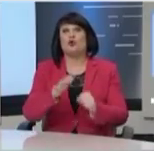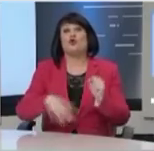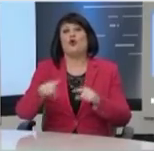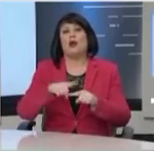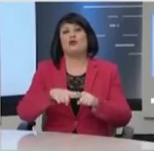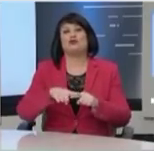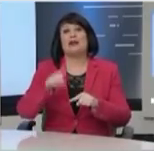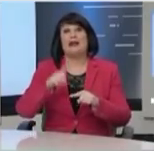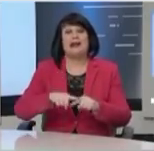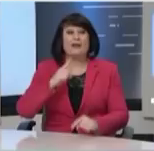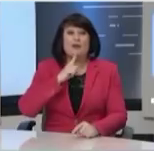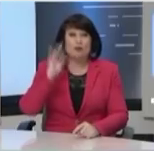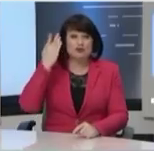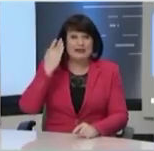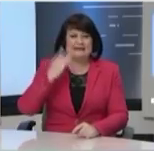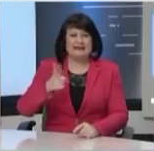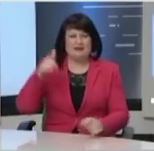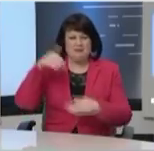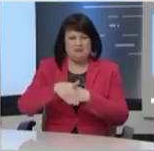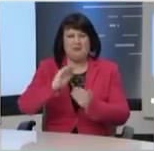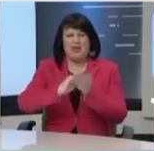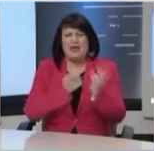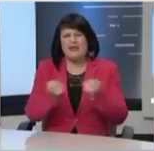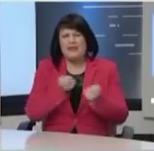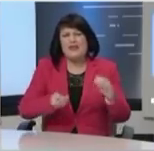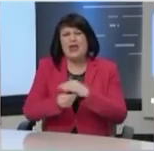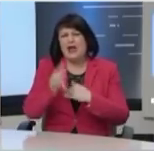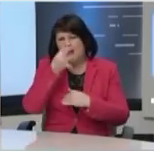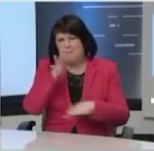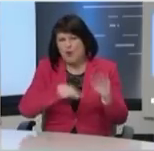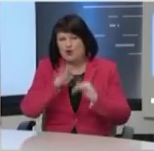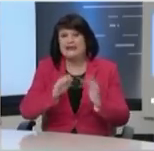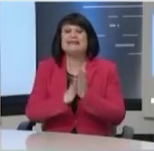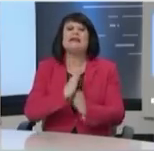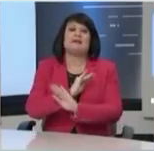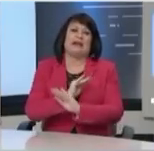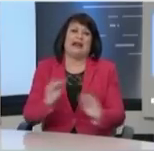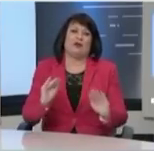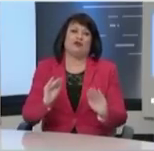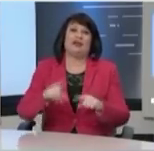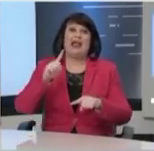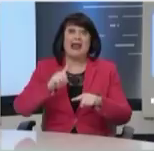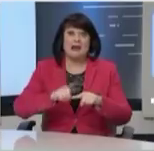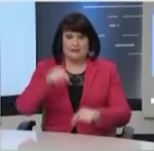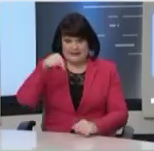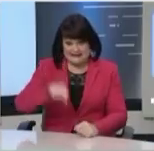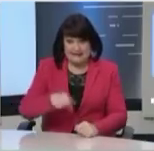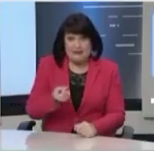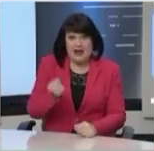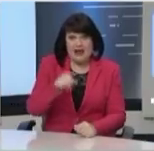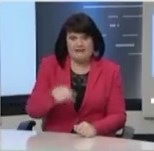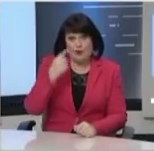Η Ελλάδα του χθες, της χρεοκοπίας, της διαπλοκής, της διαφθοράς, τελείωσε. Η Ελλάδα του σήμερα και του αύριο είναι το